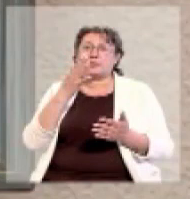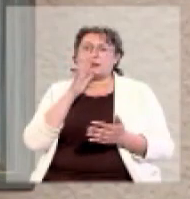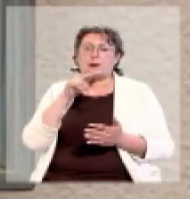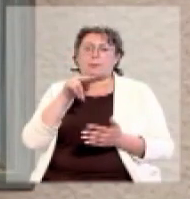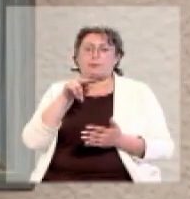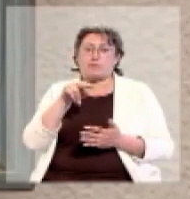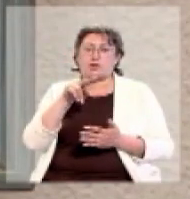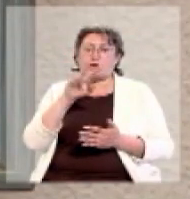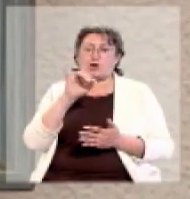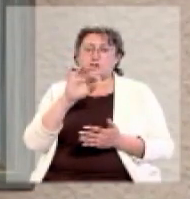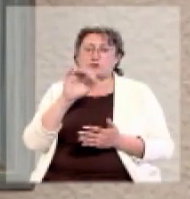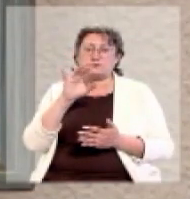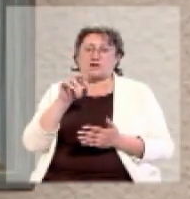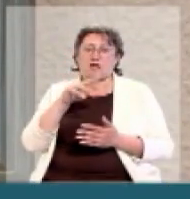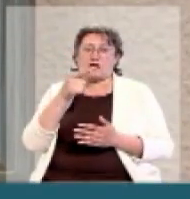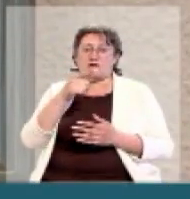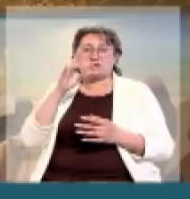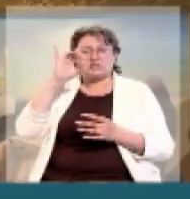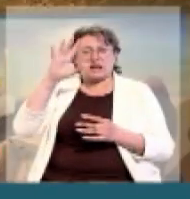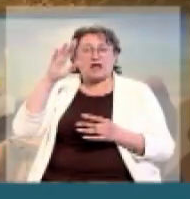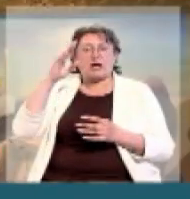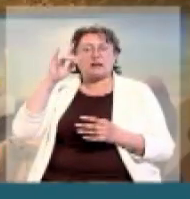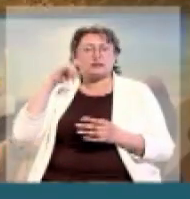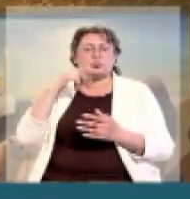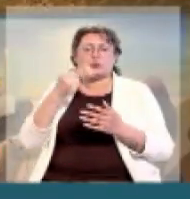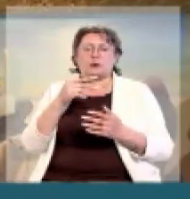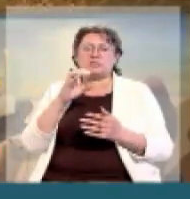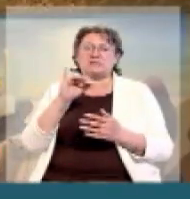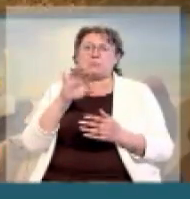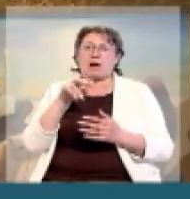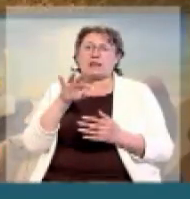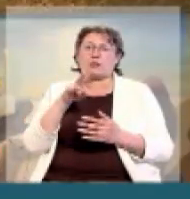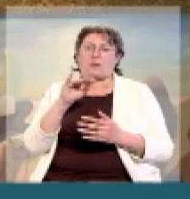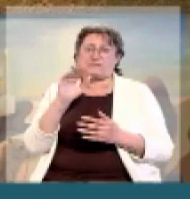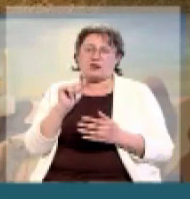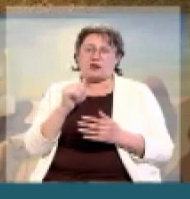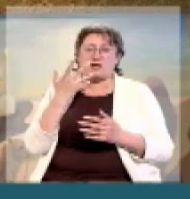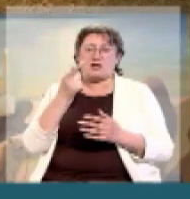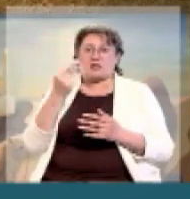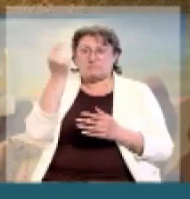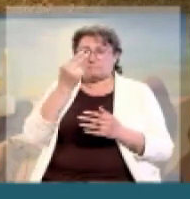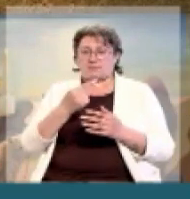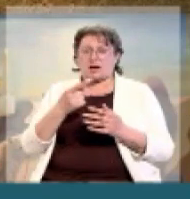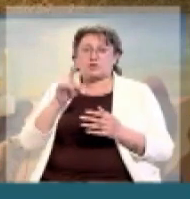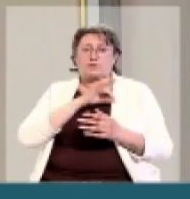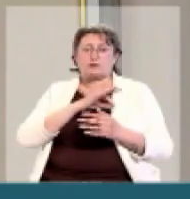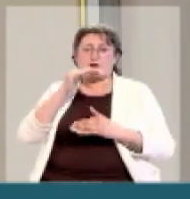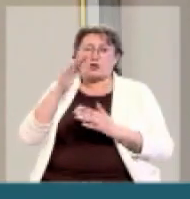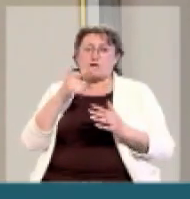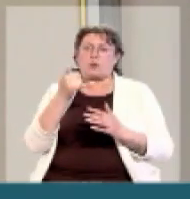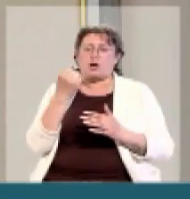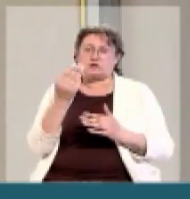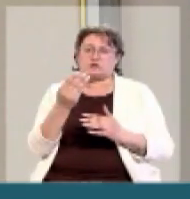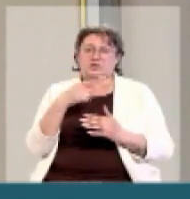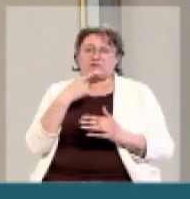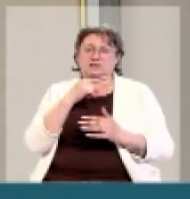Полины Красовской. Ее музой стала известная казахская художница Гульфайрус Исмаилова. При создании портрета она использовала холст и гуашь.